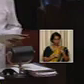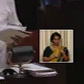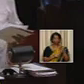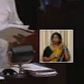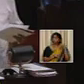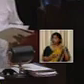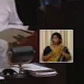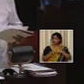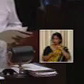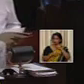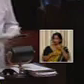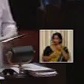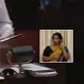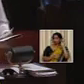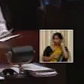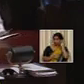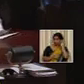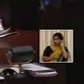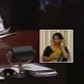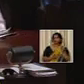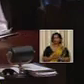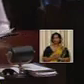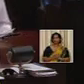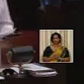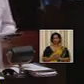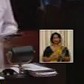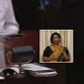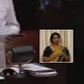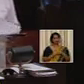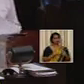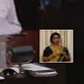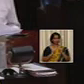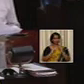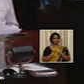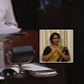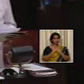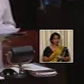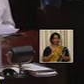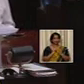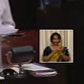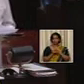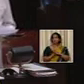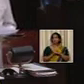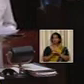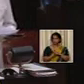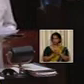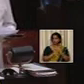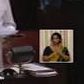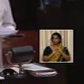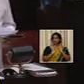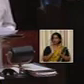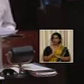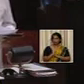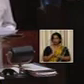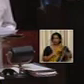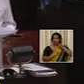ඒවට සාවධානව ඇහුම්කන් දීලා මේ සිදුවීති වෙන අසාධාරණේ නිවැරදි කරන්නට ගරු අග්‍රාමාත්‍යතුමා